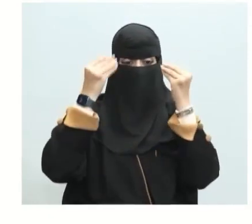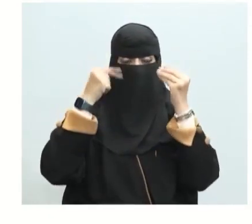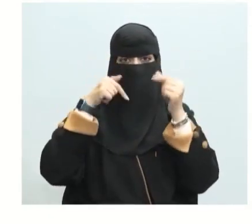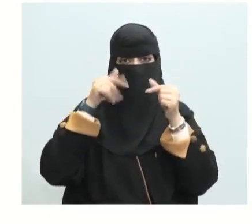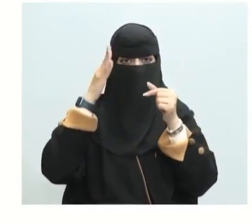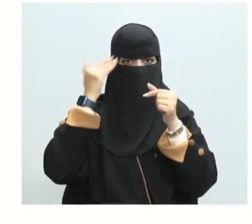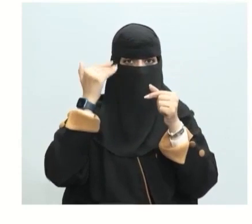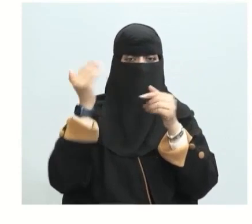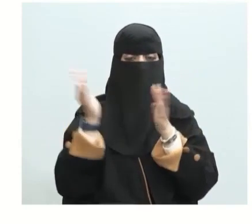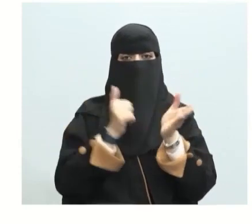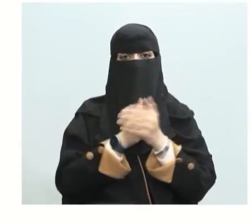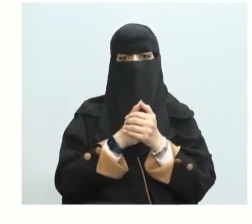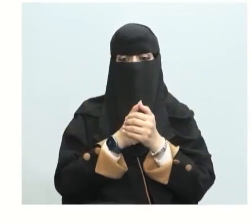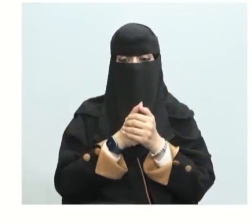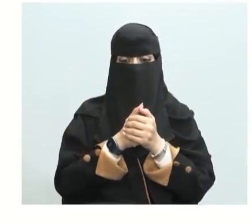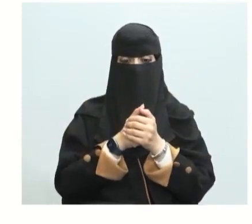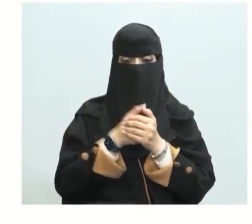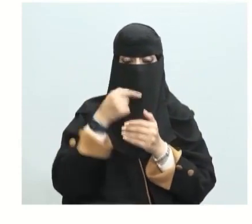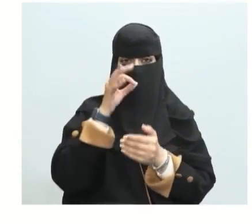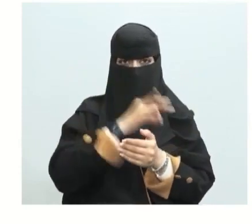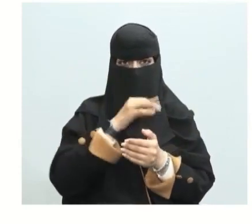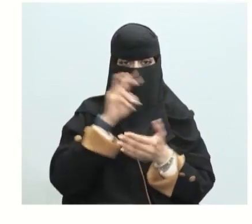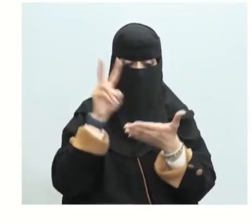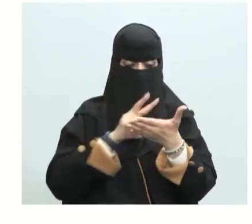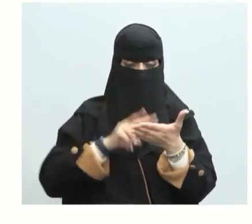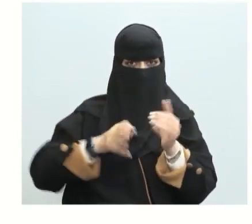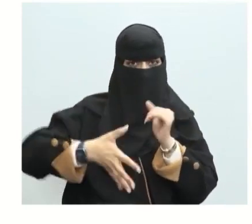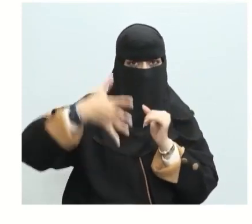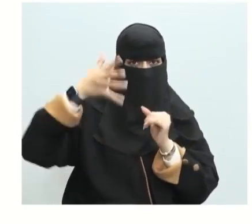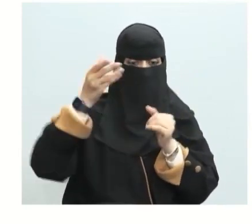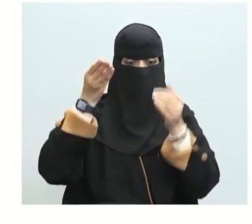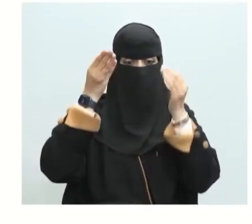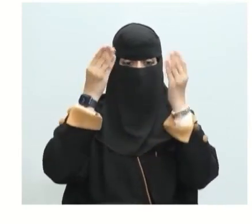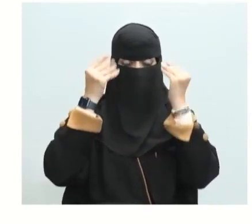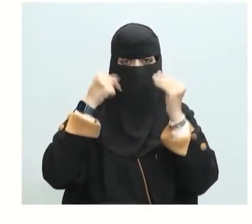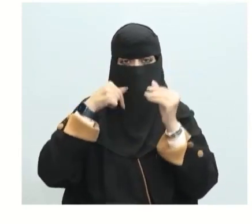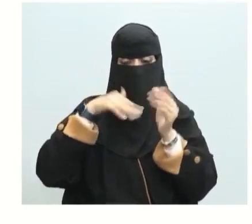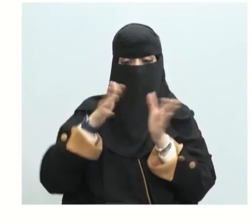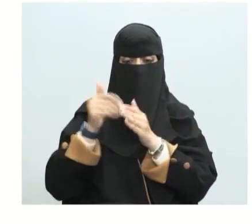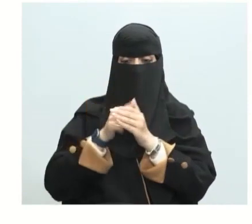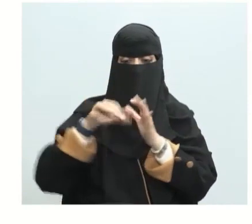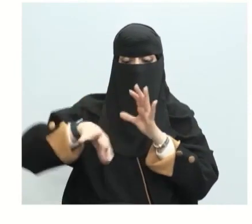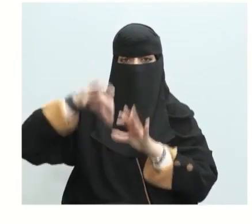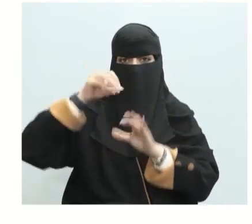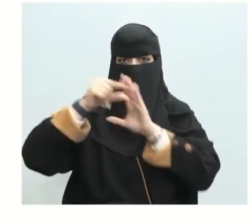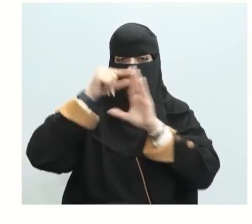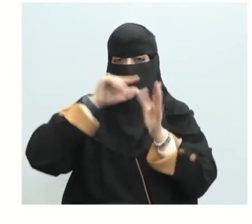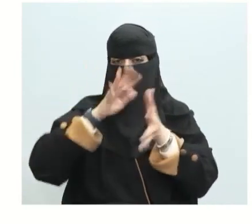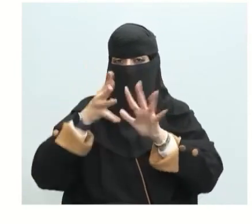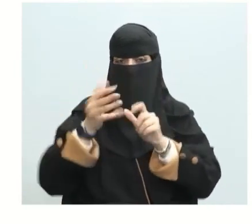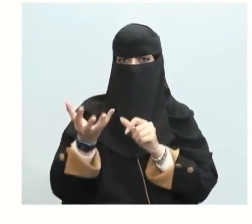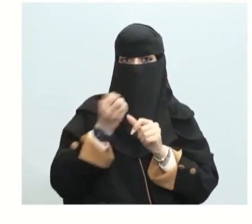معلوماته وخبراته لافاده القارئ وتنميه معلوماته وخبراته جميل هنا في اختيار طيب الموضوع بحسب